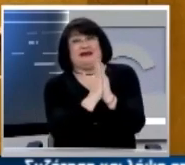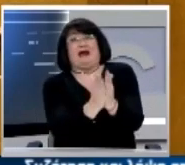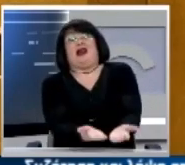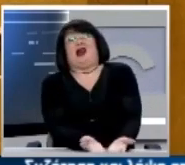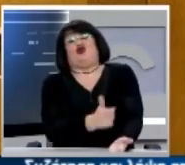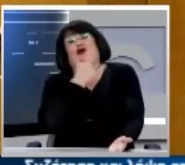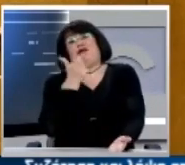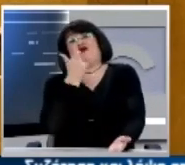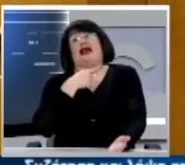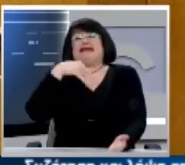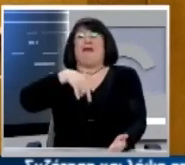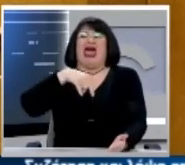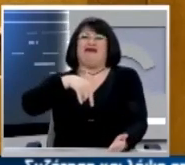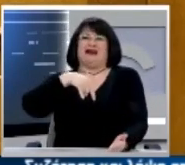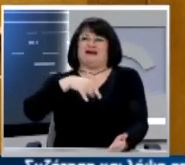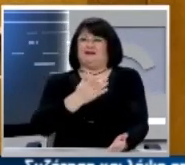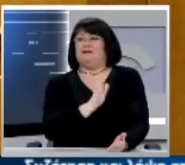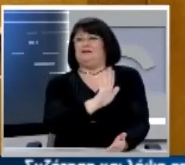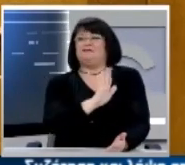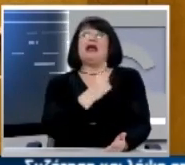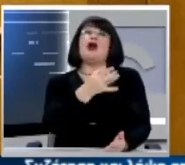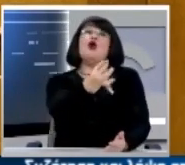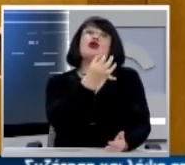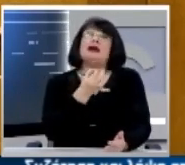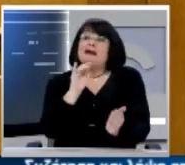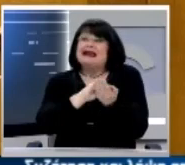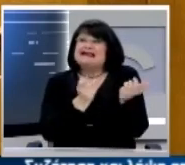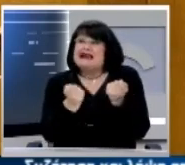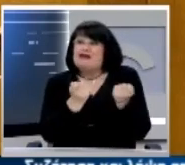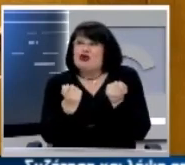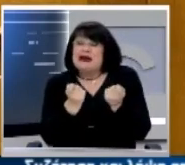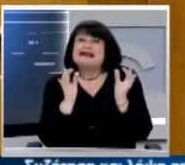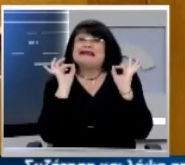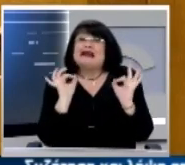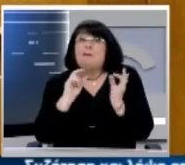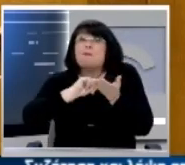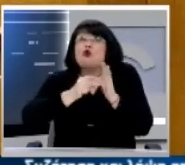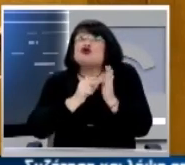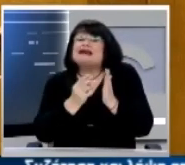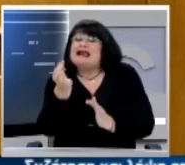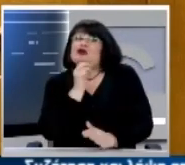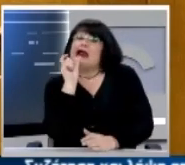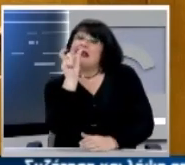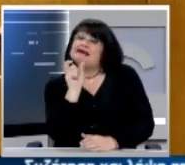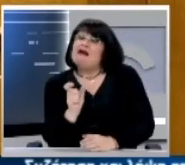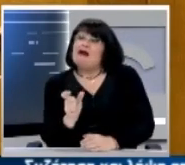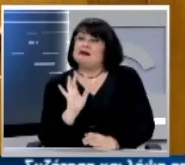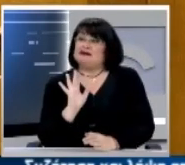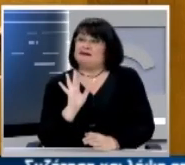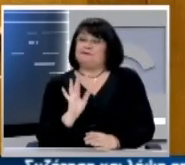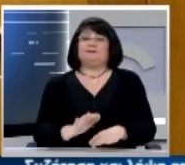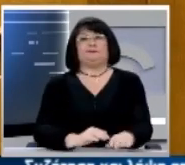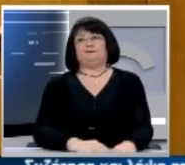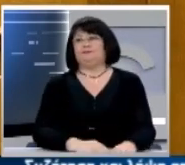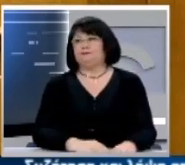Νοβάρτης. Κύριε Μπάρκα, σας παρακαλώ. Θα μπορούσα να πω κι άλλα για το σκάνδαλο Νοβάρτης, για τους όρους με